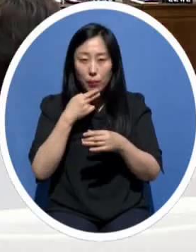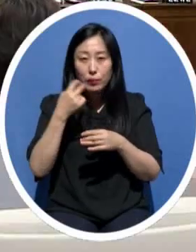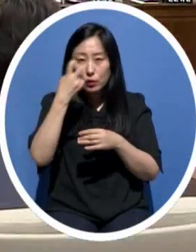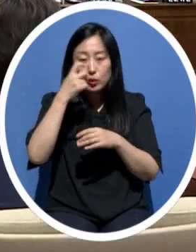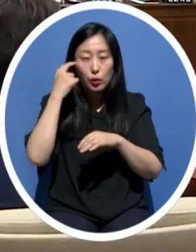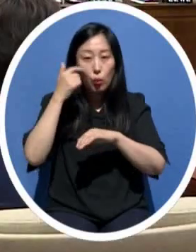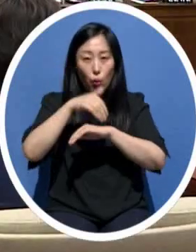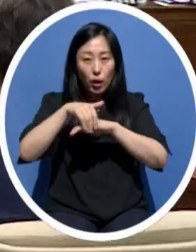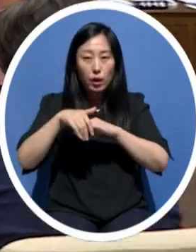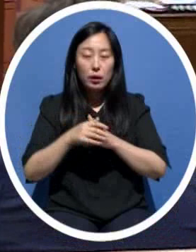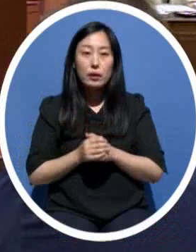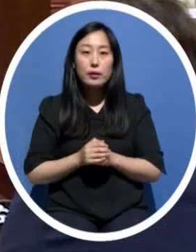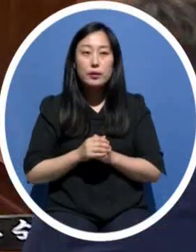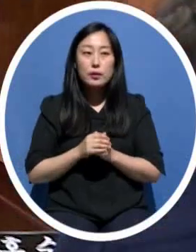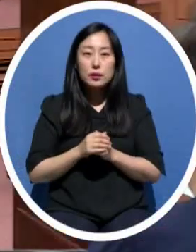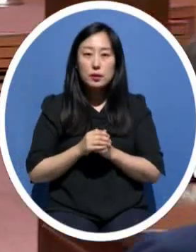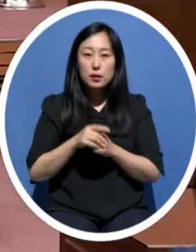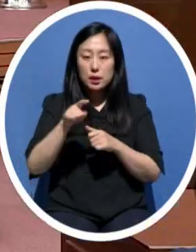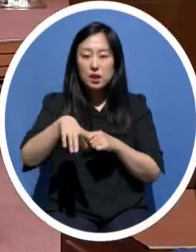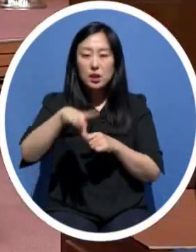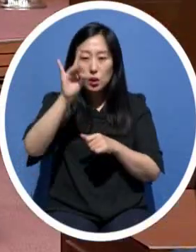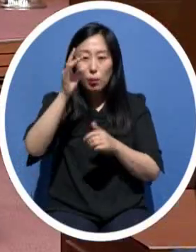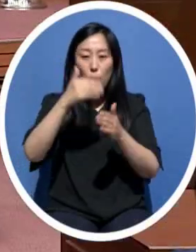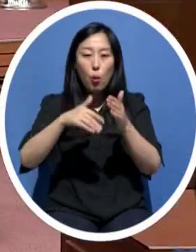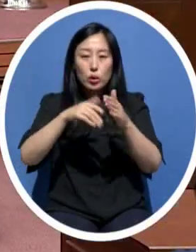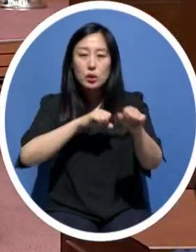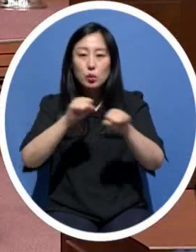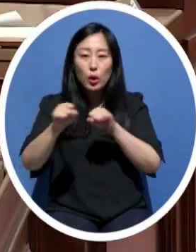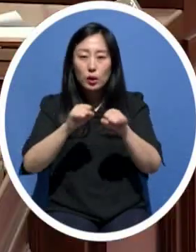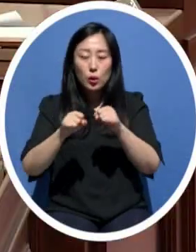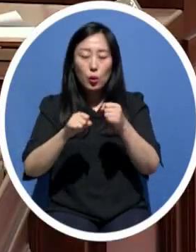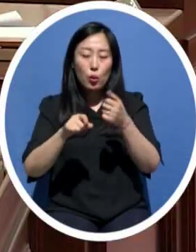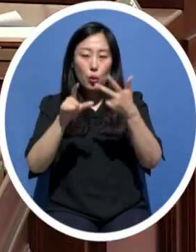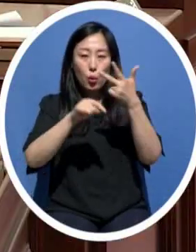계획입니다. 한편 특위의 첫 공식 일정은 오는